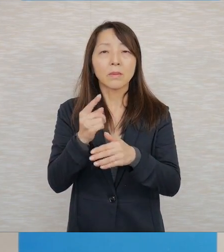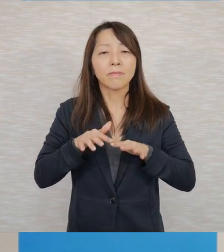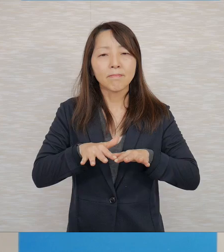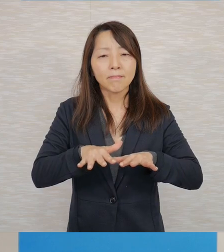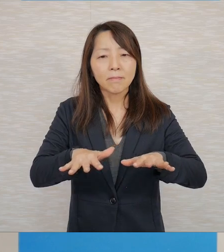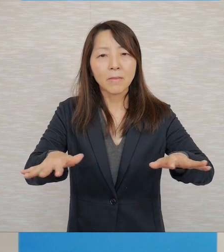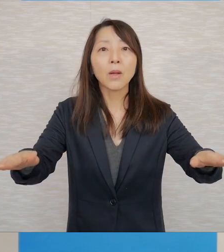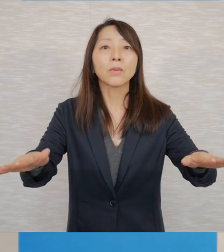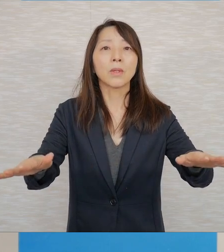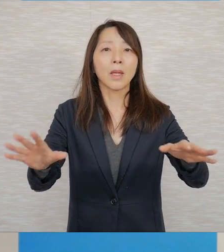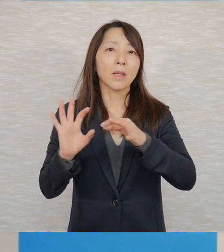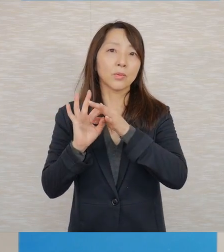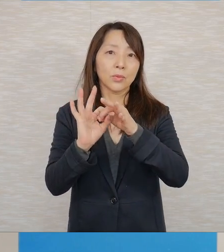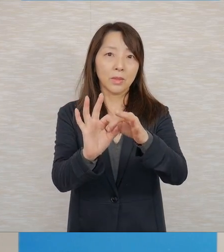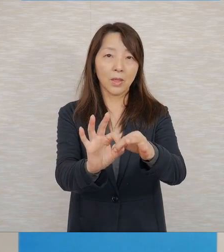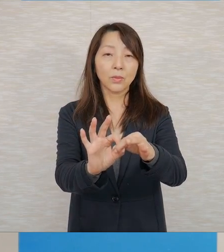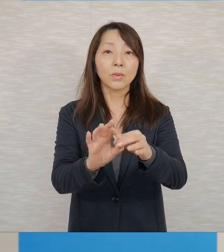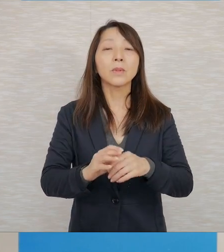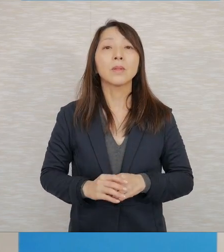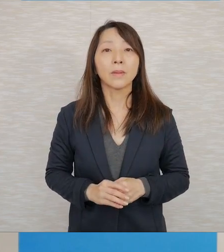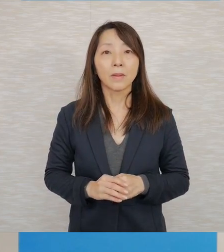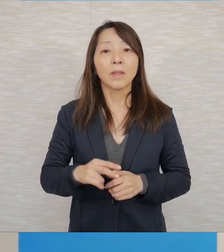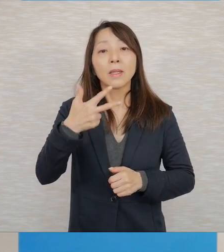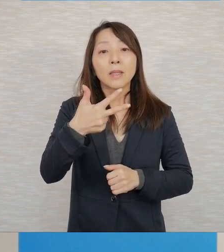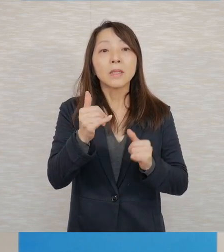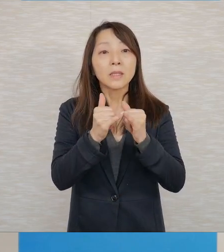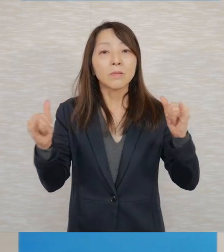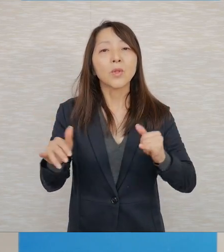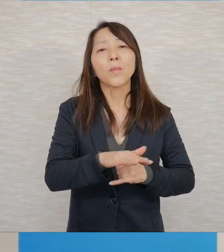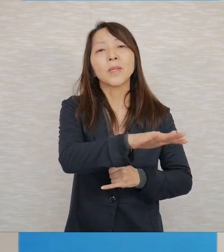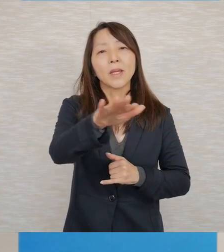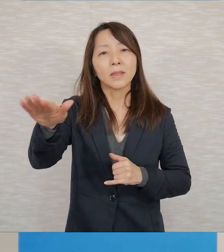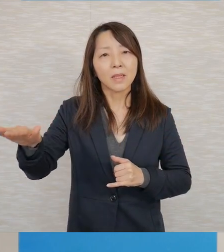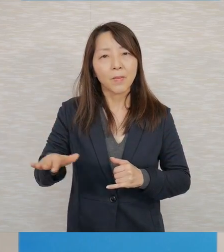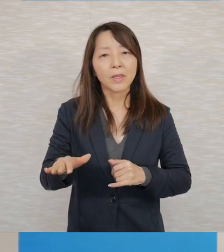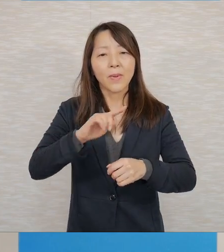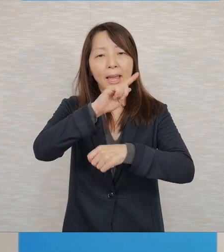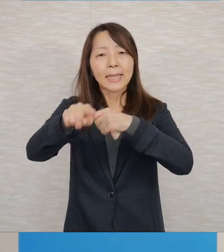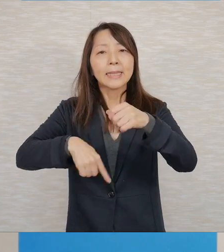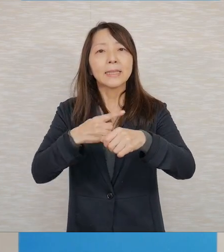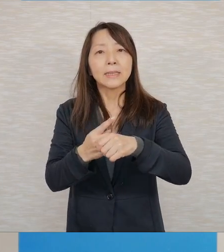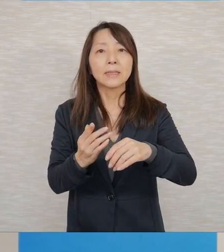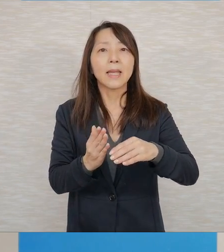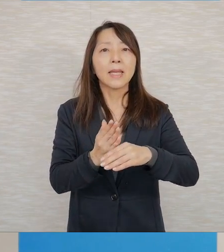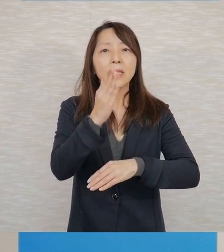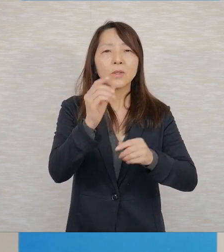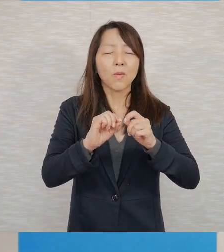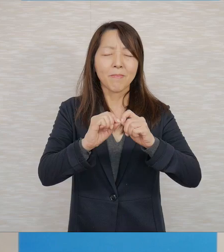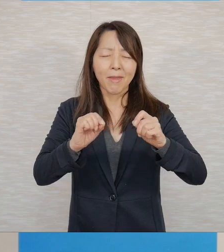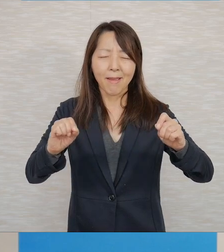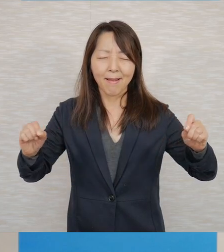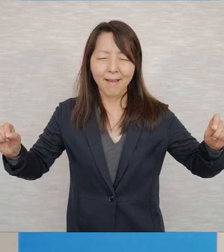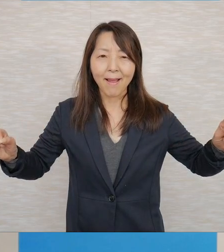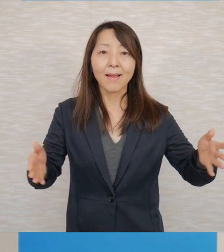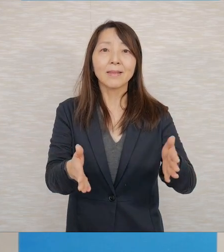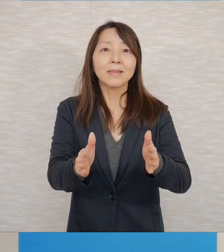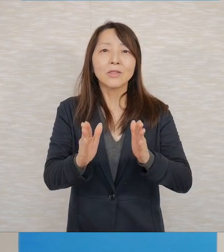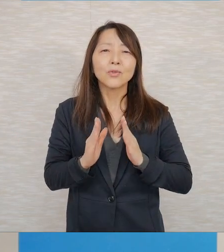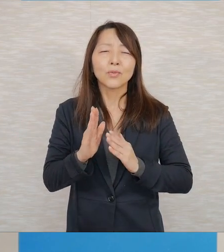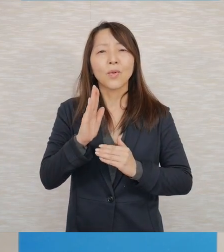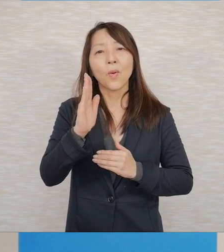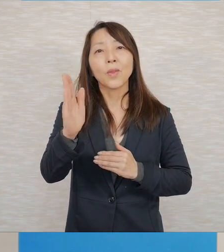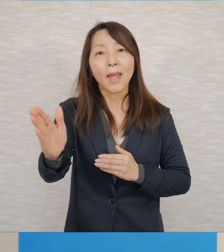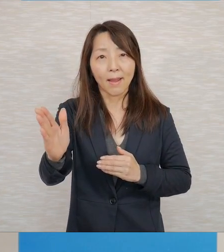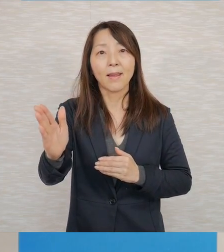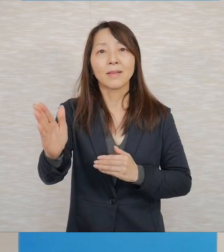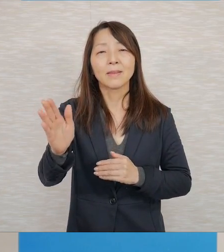には、1年以上にわたる自粛の中、大変なご不便とご苦労をお